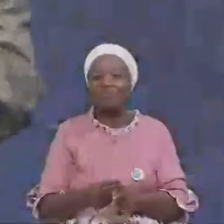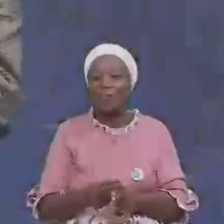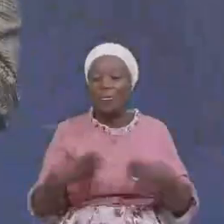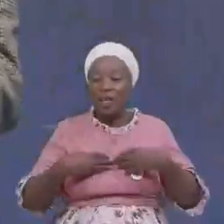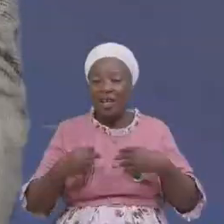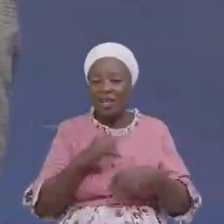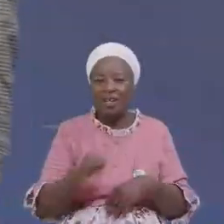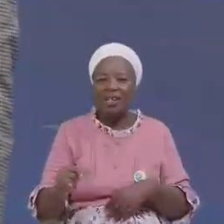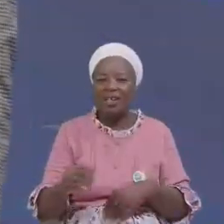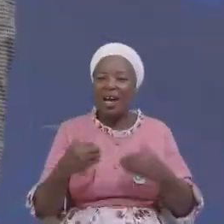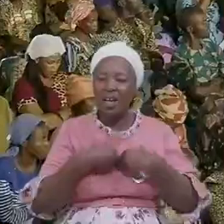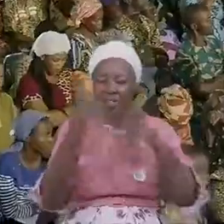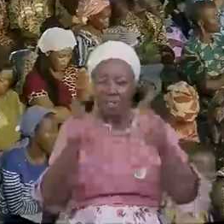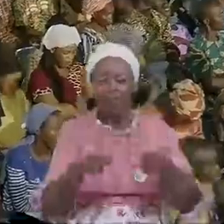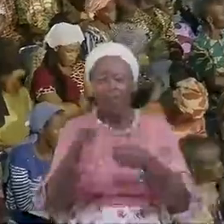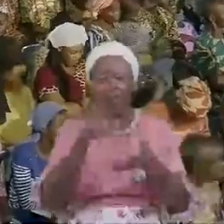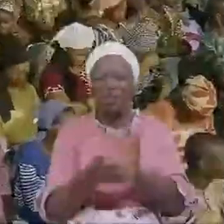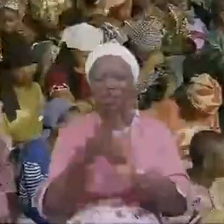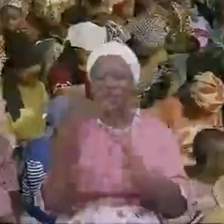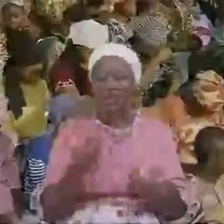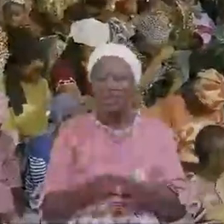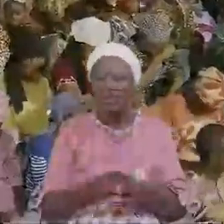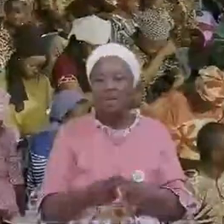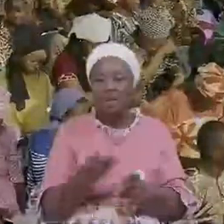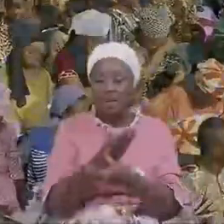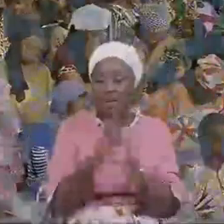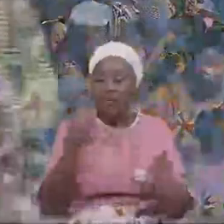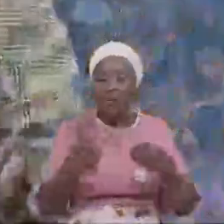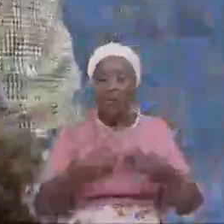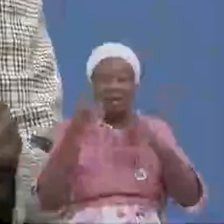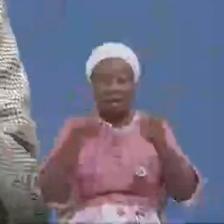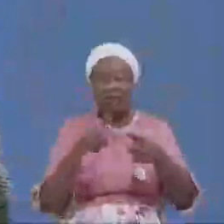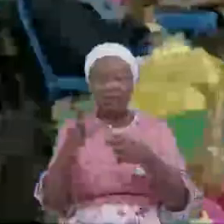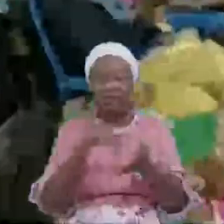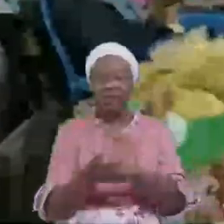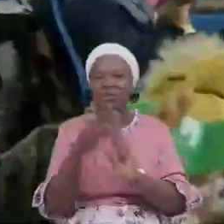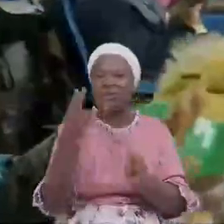La guérison t'est parvenue. La délivrance t'est parvenue.